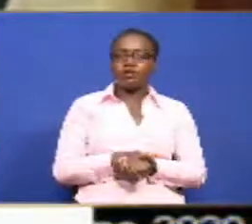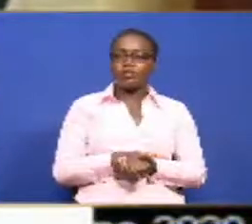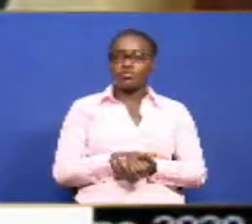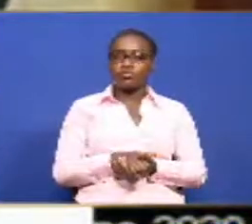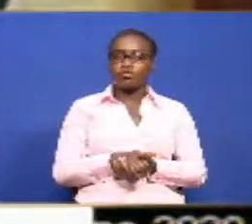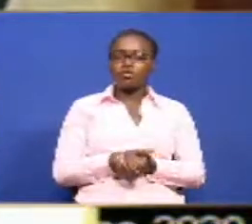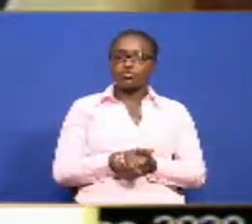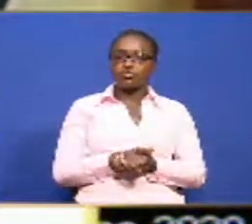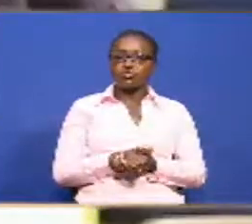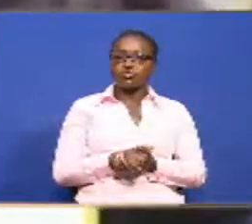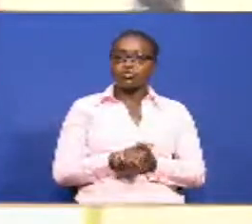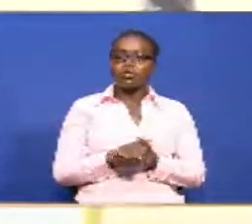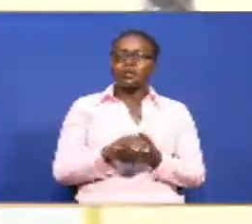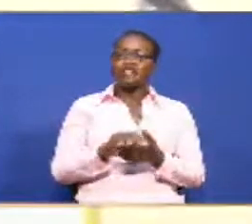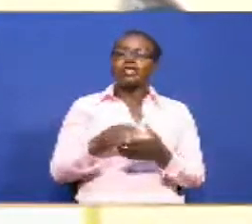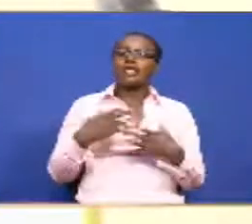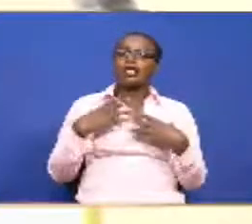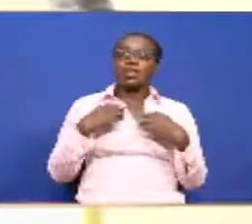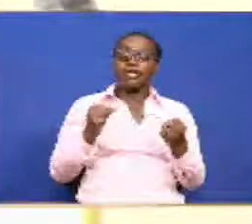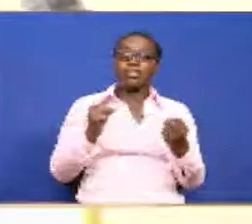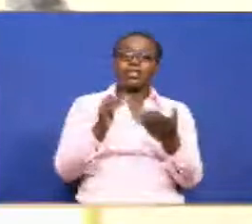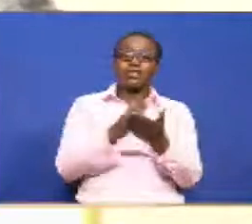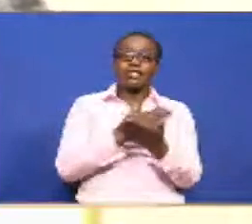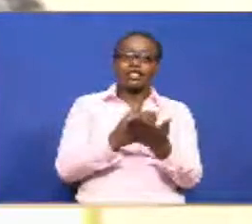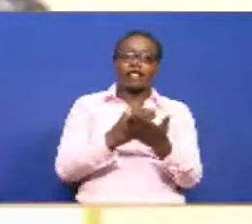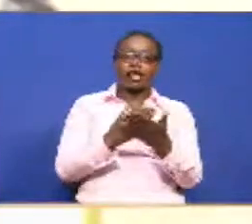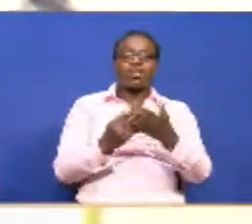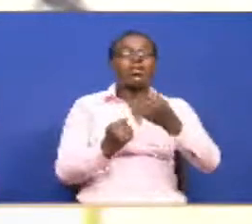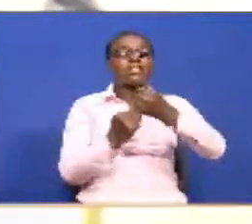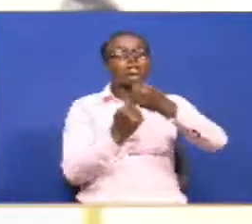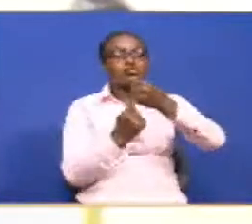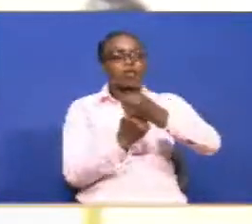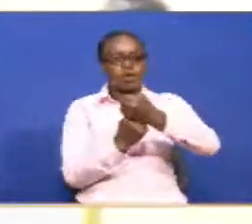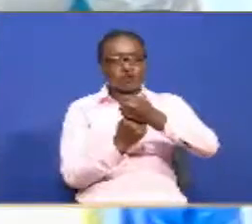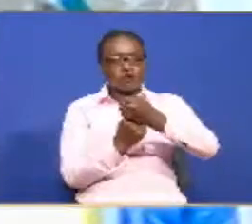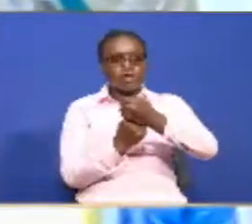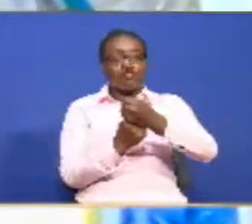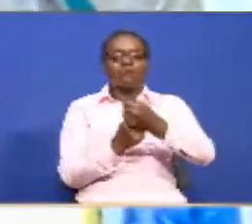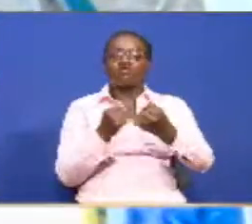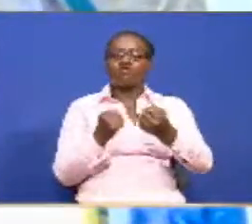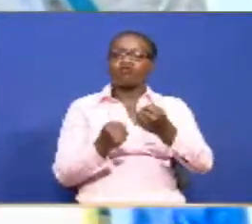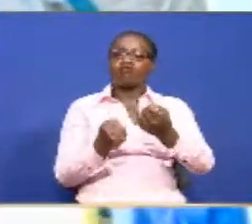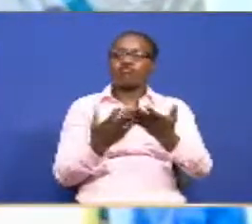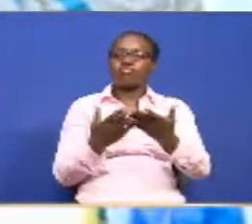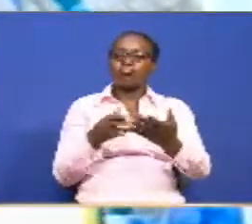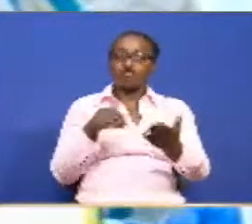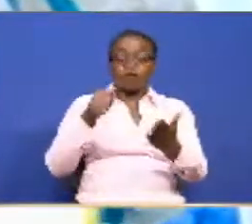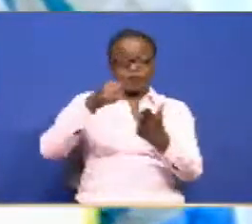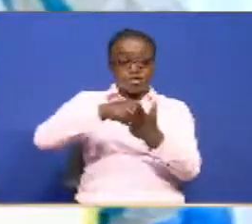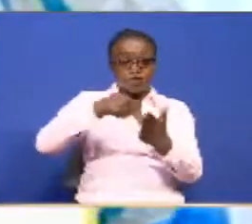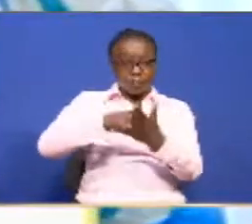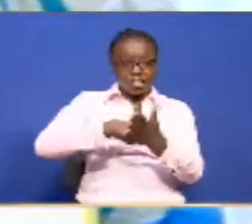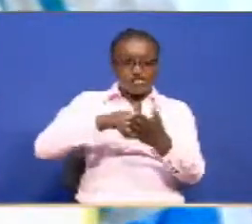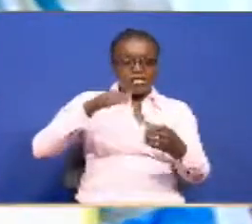Na Wizara ya Afya yapigwa jeki kusitiri athari za janga la COVID-19.